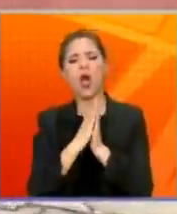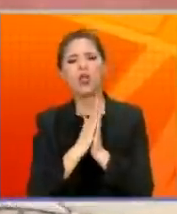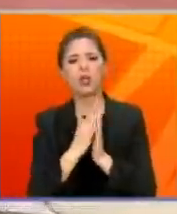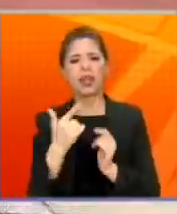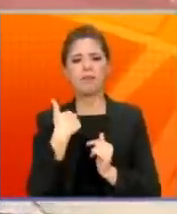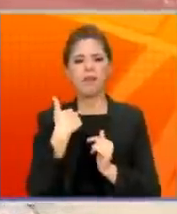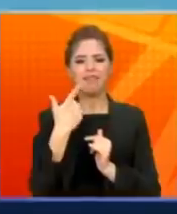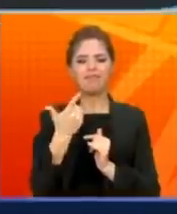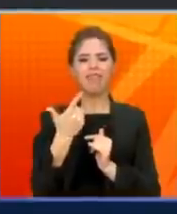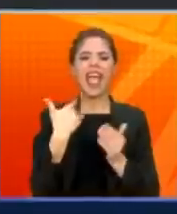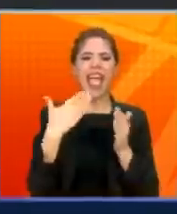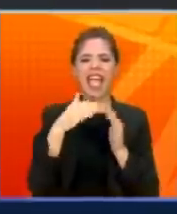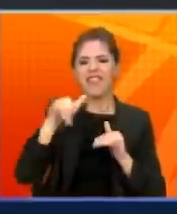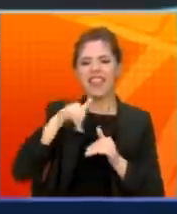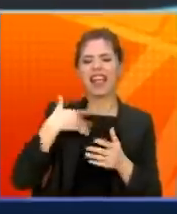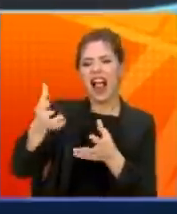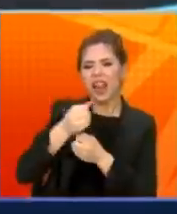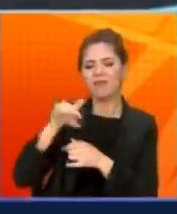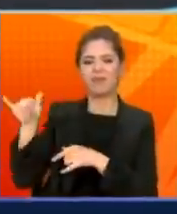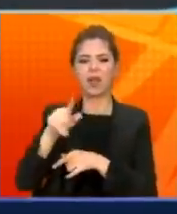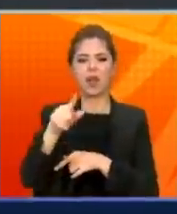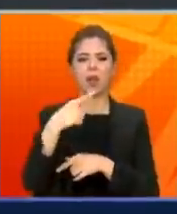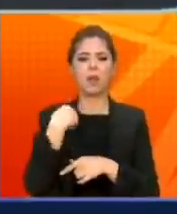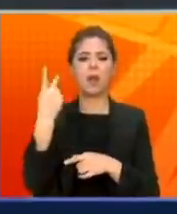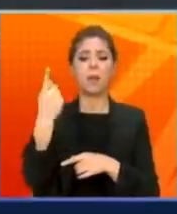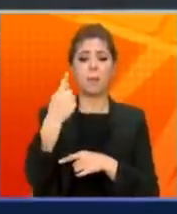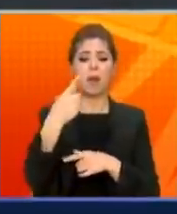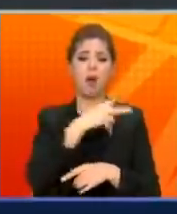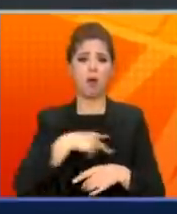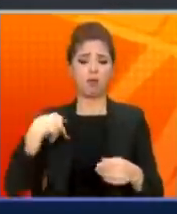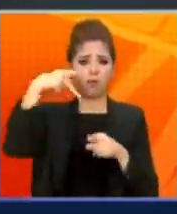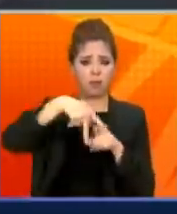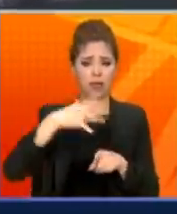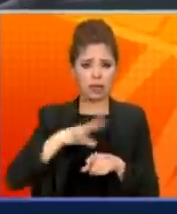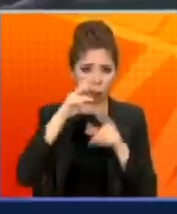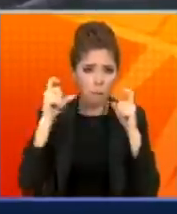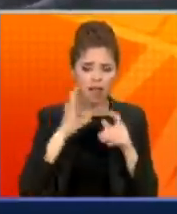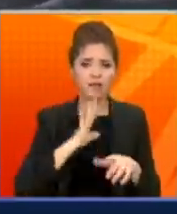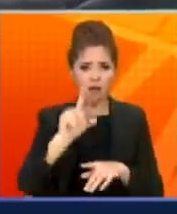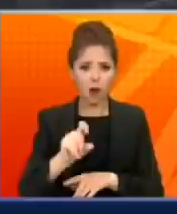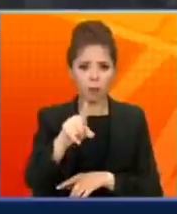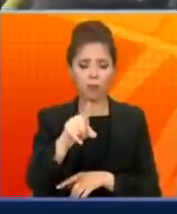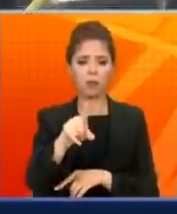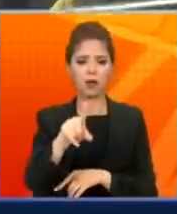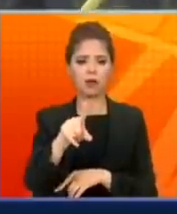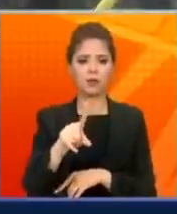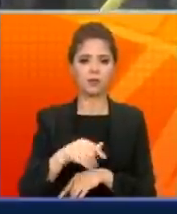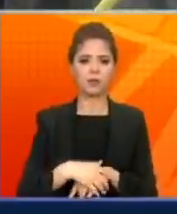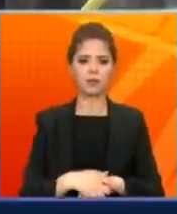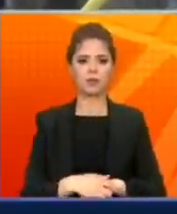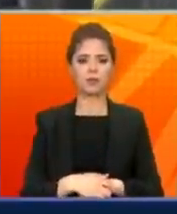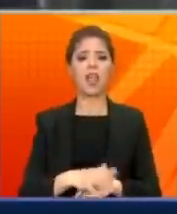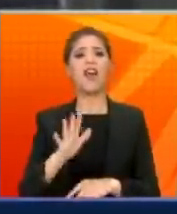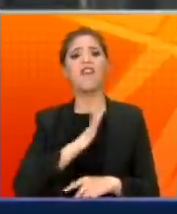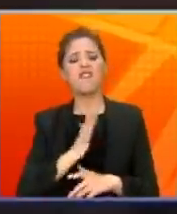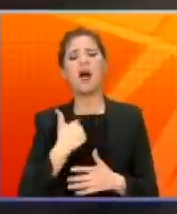Ev yakın Hemen alıp çıkayım dedim otobüse bineceksiniz Evet siz var mı askerimiz var ama